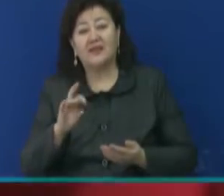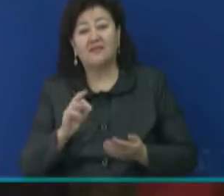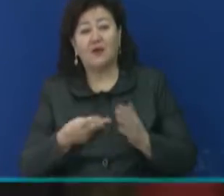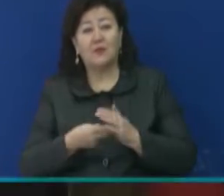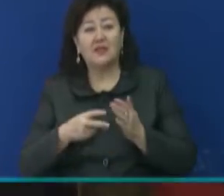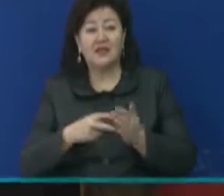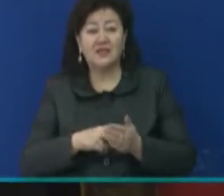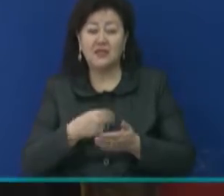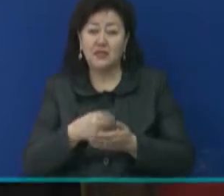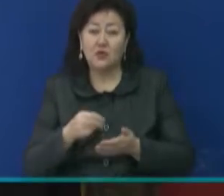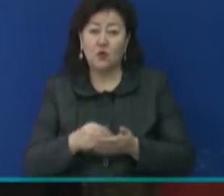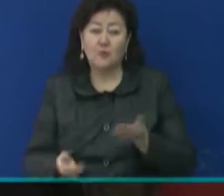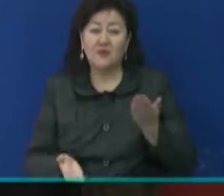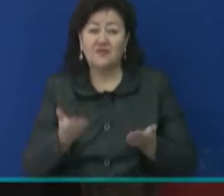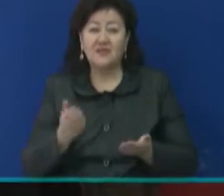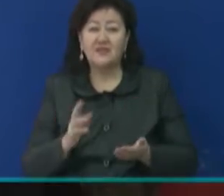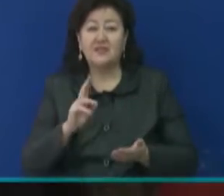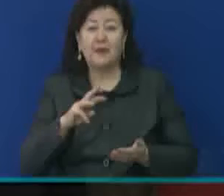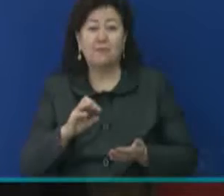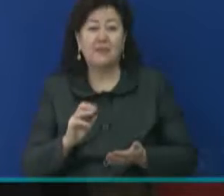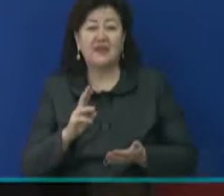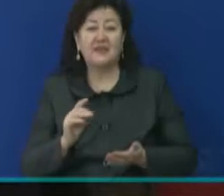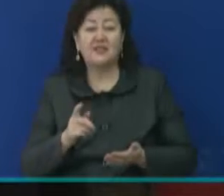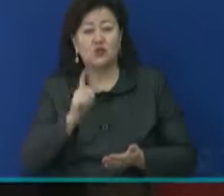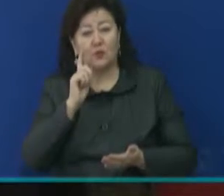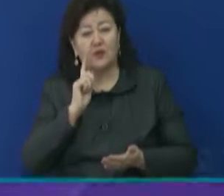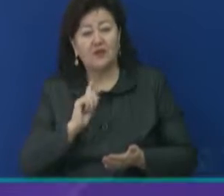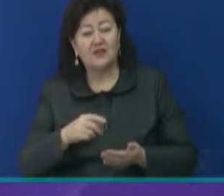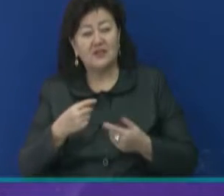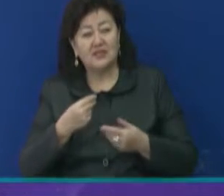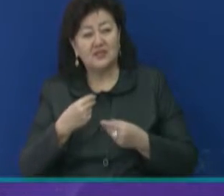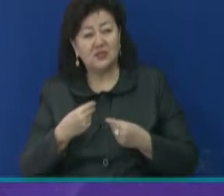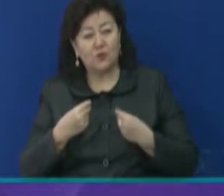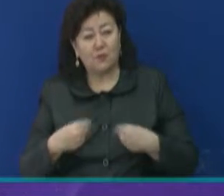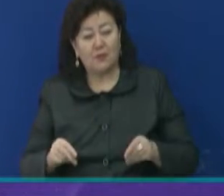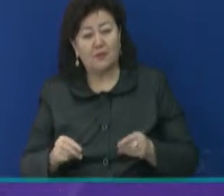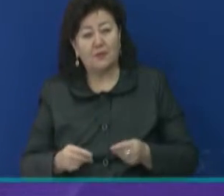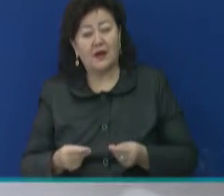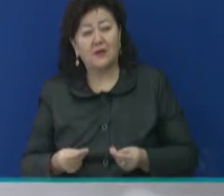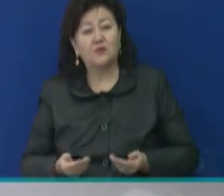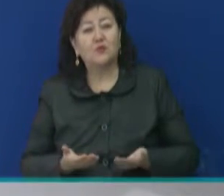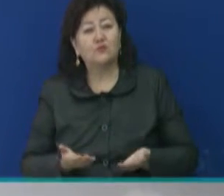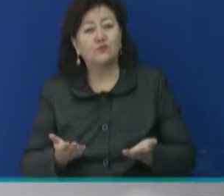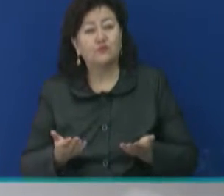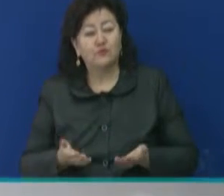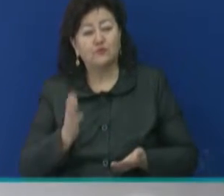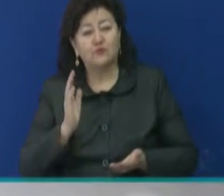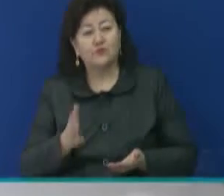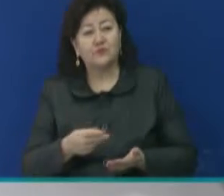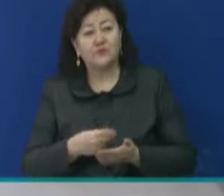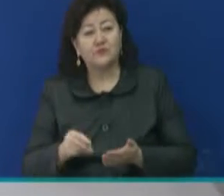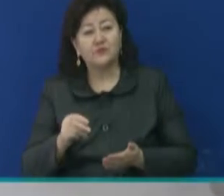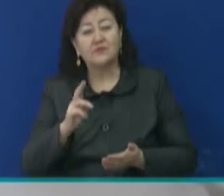печь миксер весы необходимое для приготовления сладостей в ближайшее время Грант будет переведен на расчетный счет